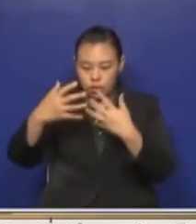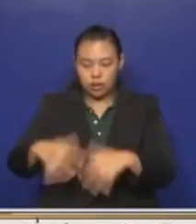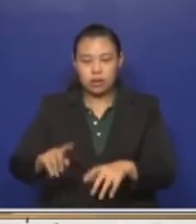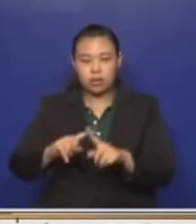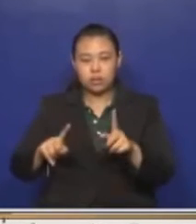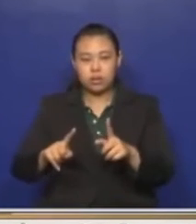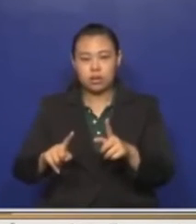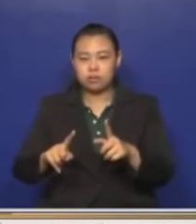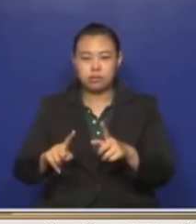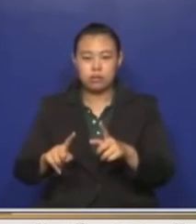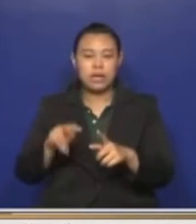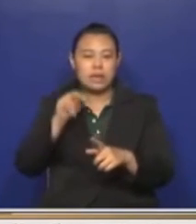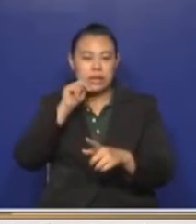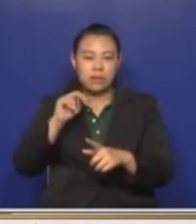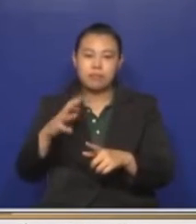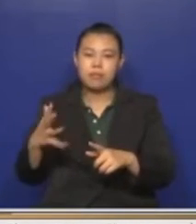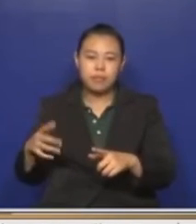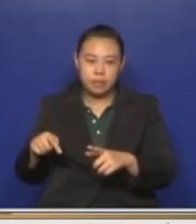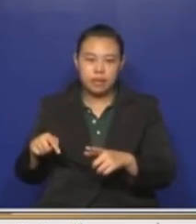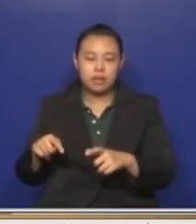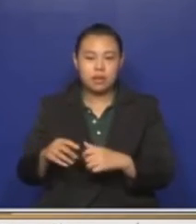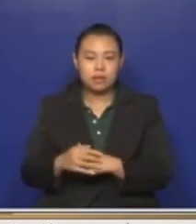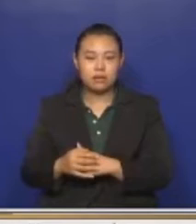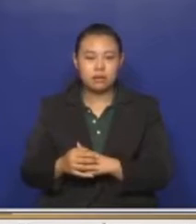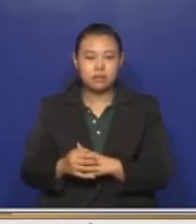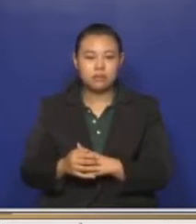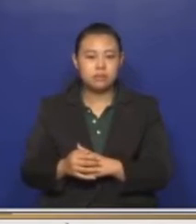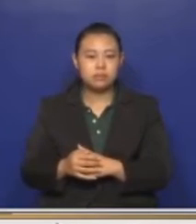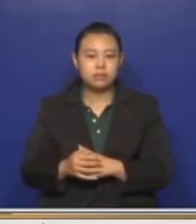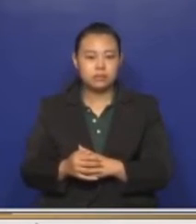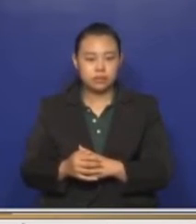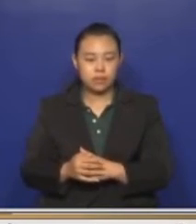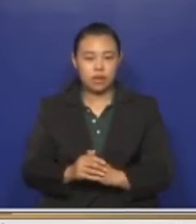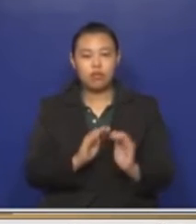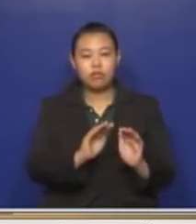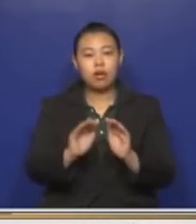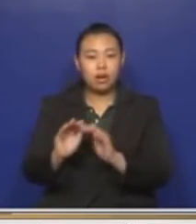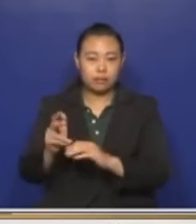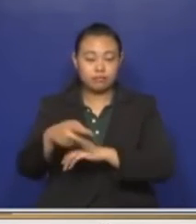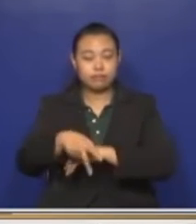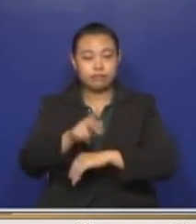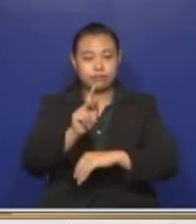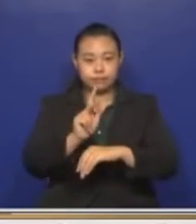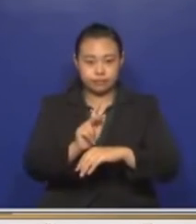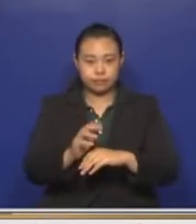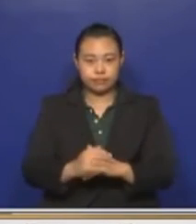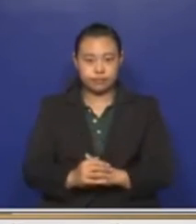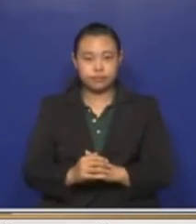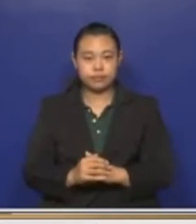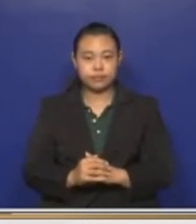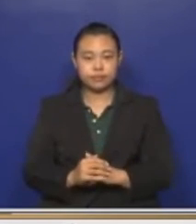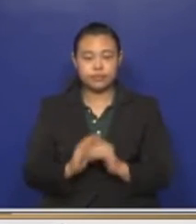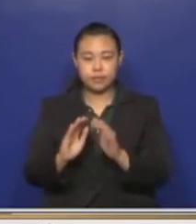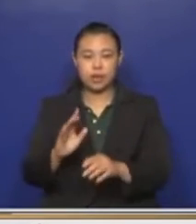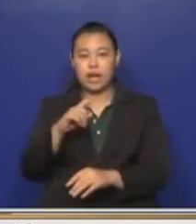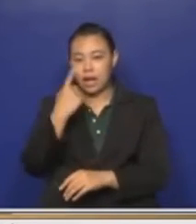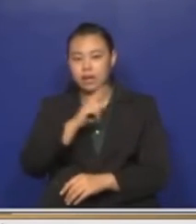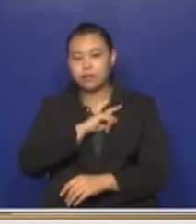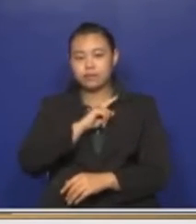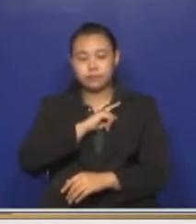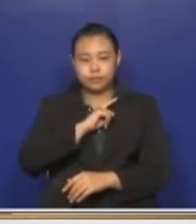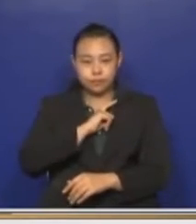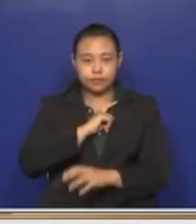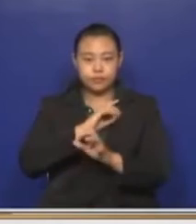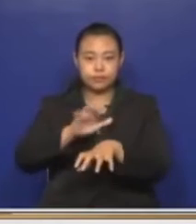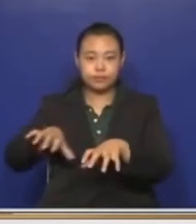ำธรรมชาติก็ตื้นเขินนะคะเพราะฉะนั้นดิฉันก็อยากจะฝากกับท่านประธานผ่านไปยังหน่วยงานที่เกี่ยวข้